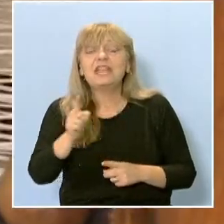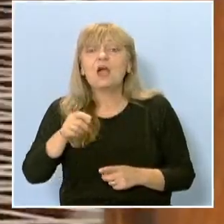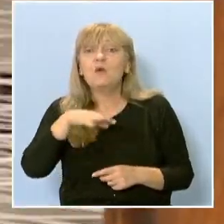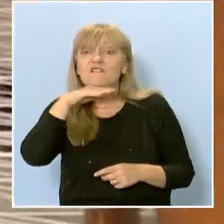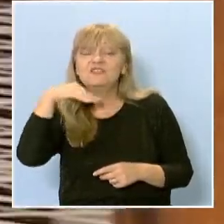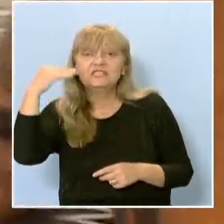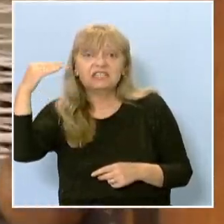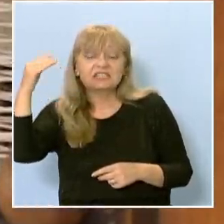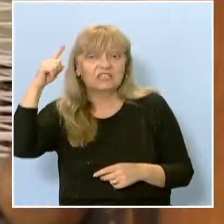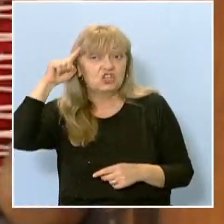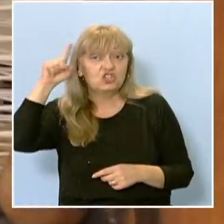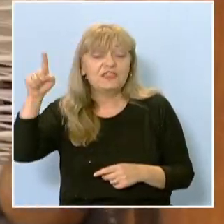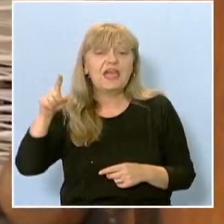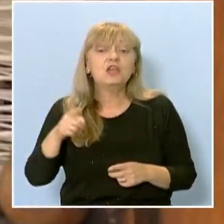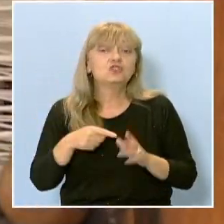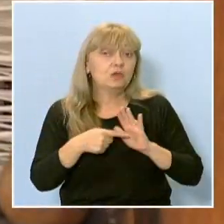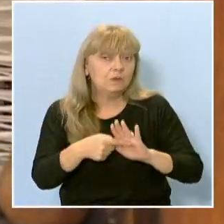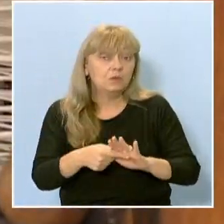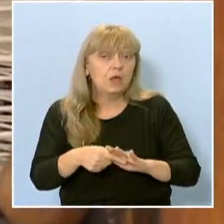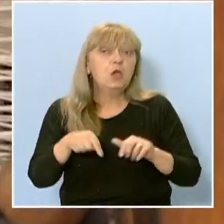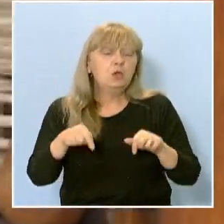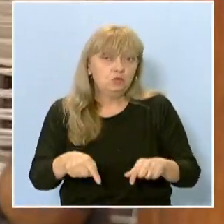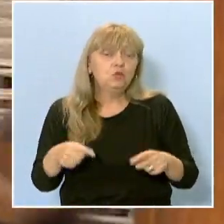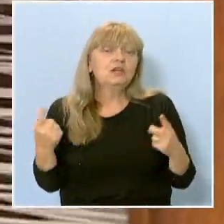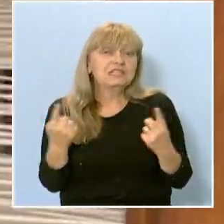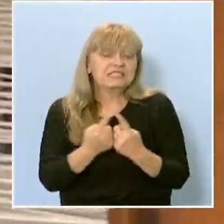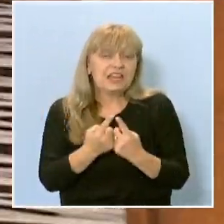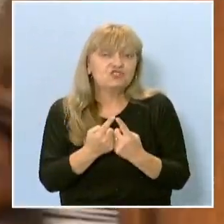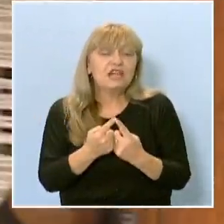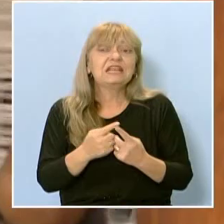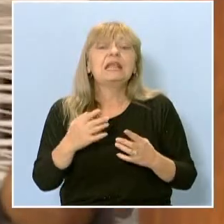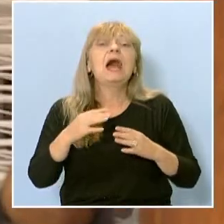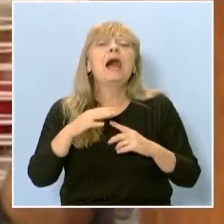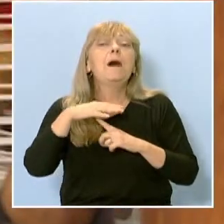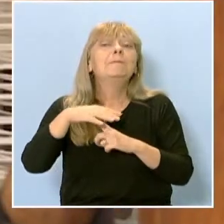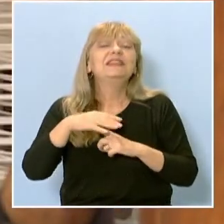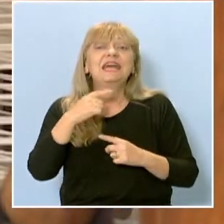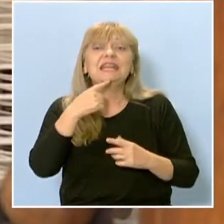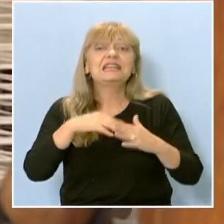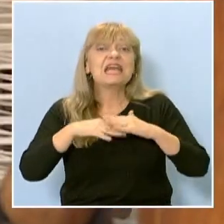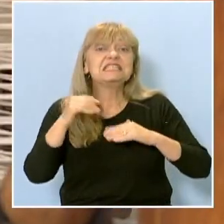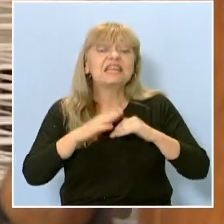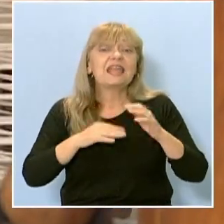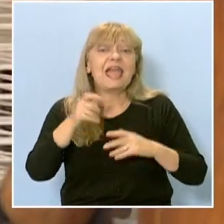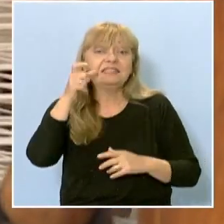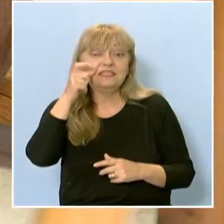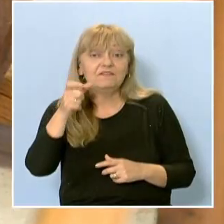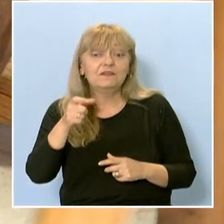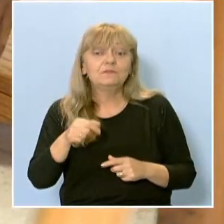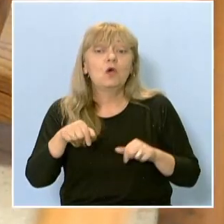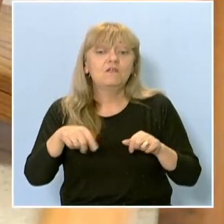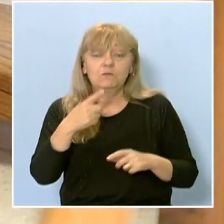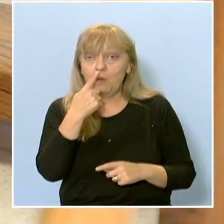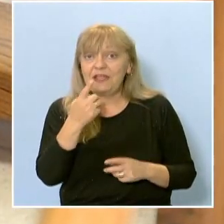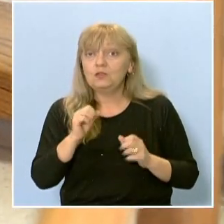И накрая съвсем случайно срещнах моя учител тук на панера на занаятите във Варна. В момента, в който седнах на